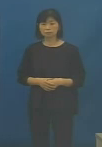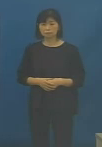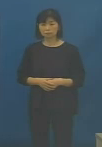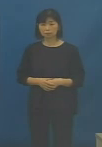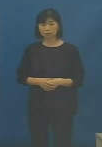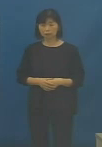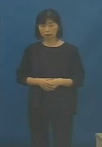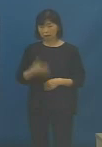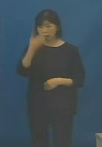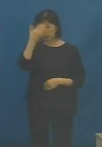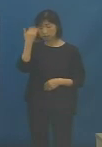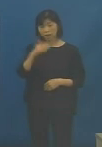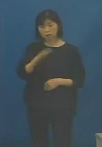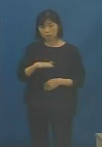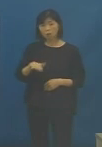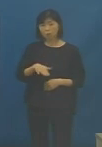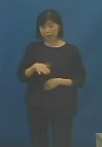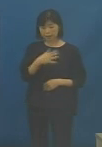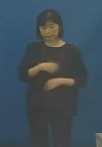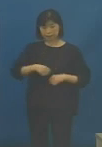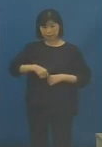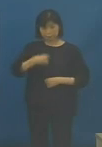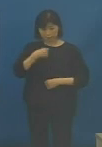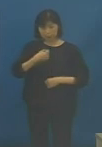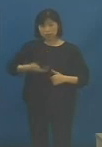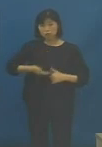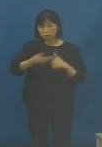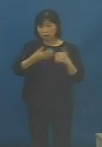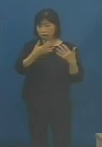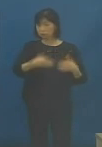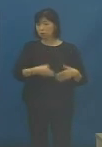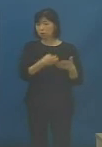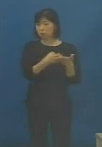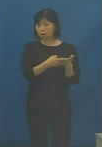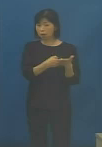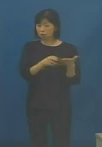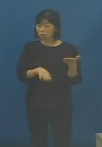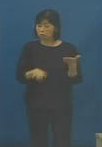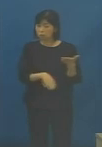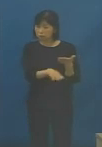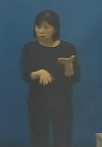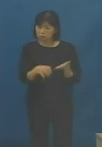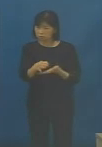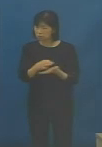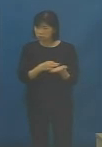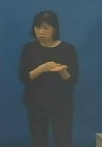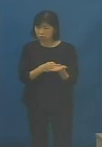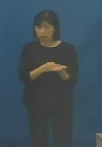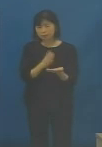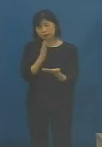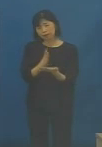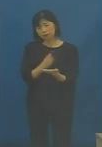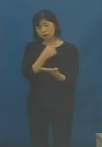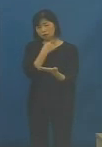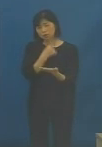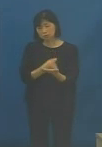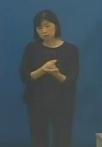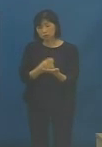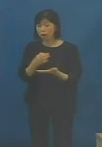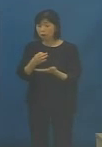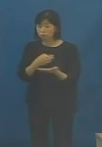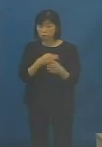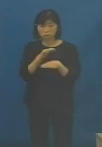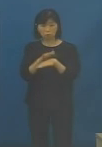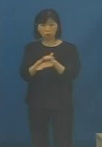青少年健全育成条例ですから子どもたちに売っていただきたくないと。でその売る手段